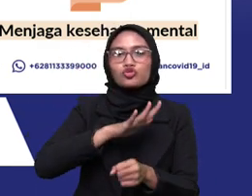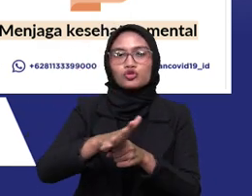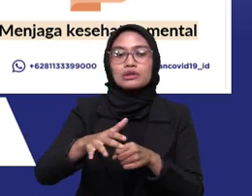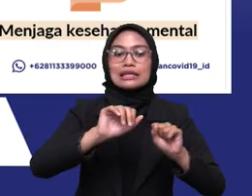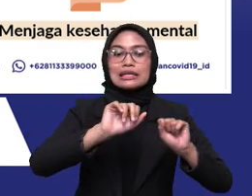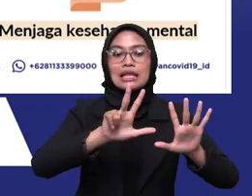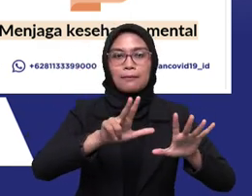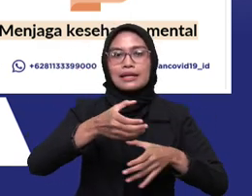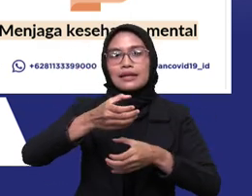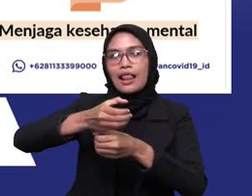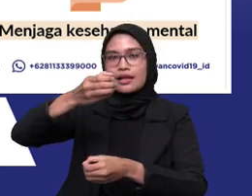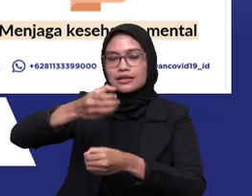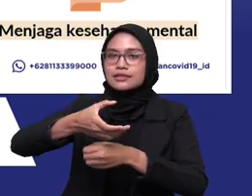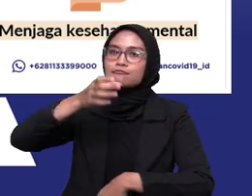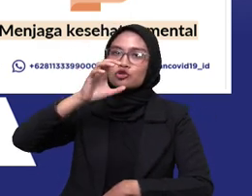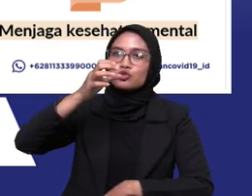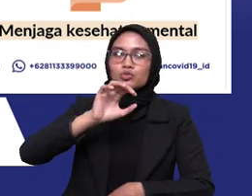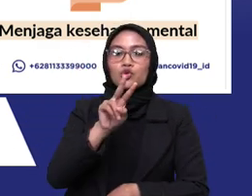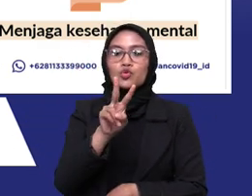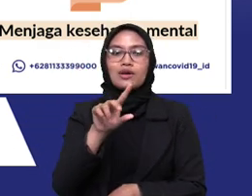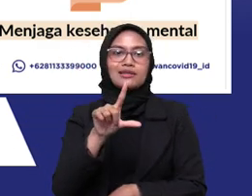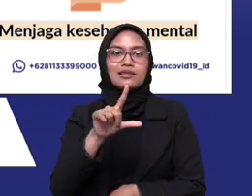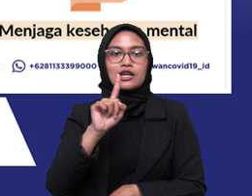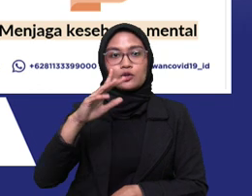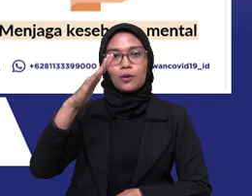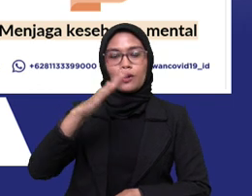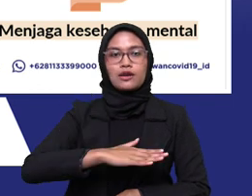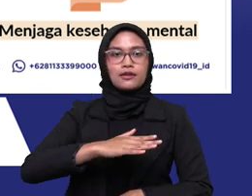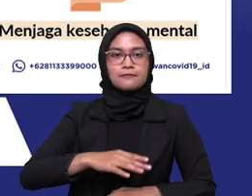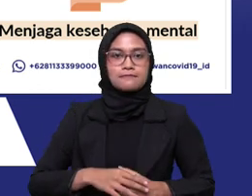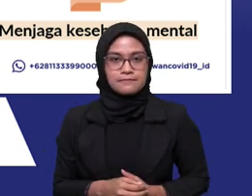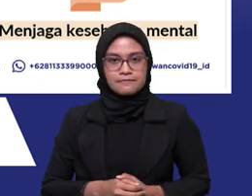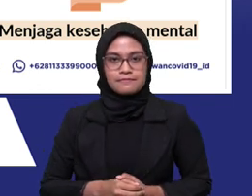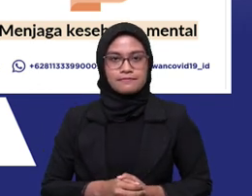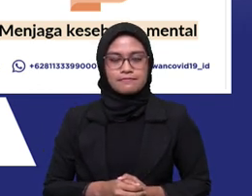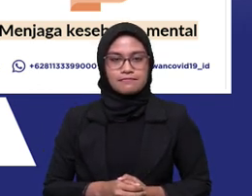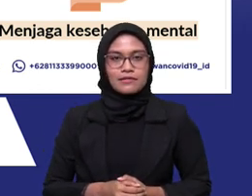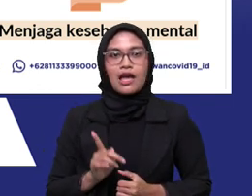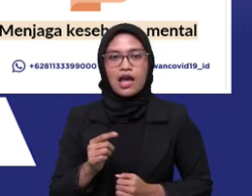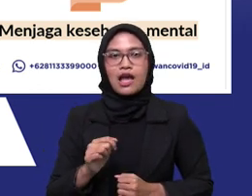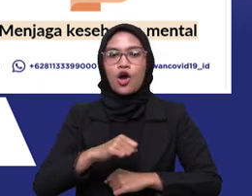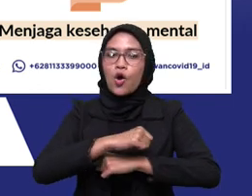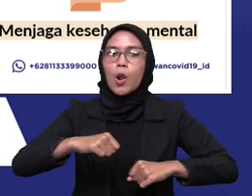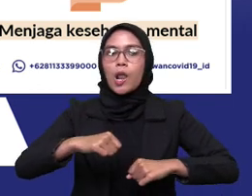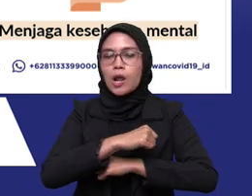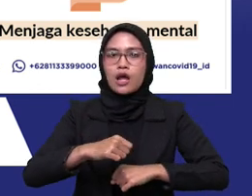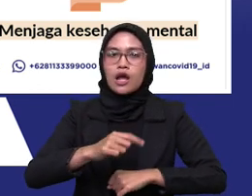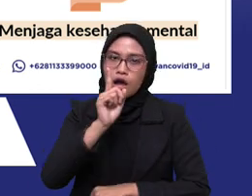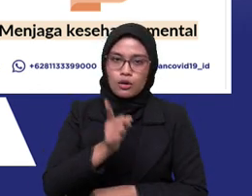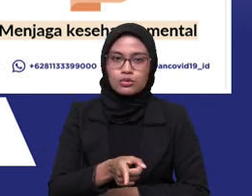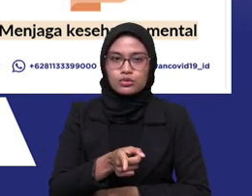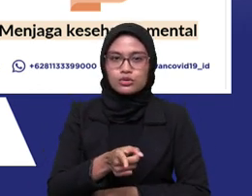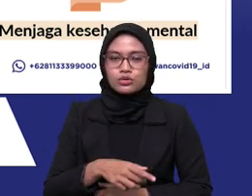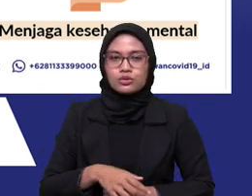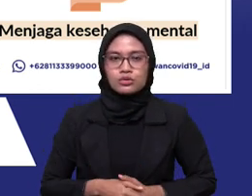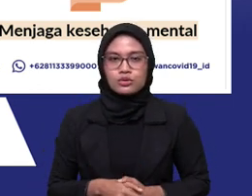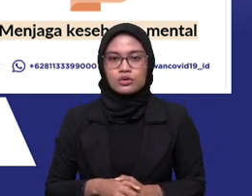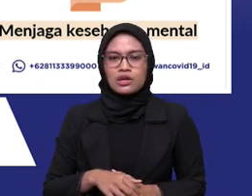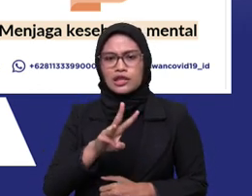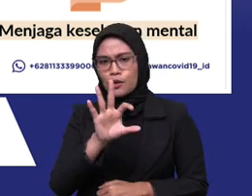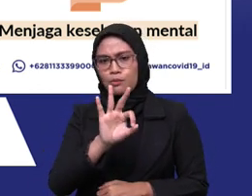2 liter perhari dan yang ke-10 aktif secara fisik usahakan untuk berolahraga setidaknya